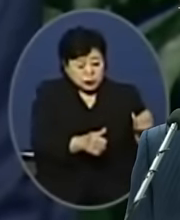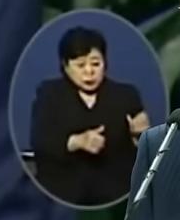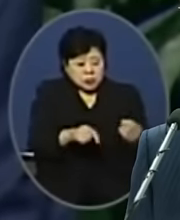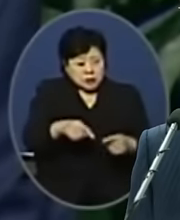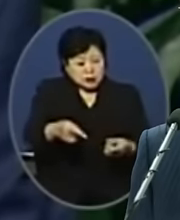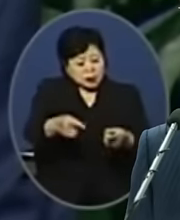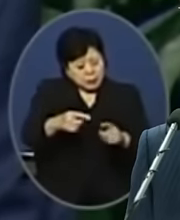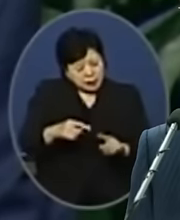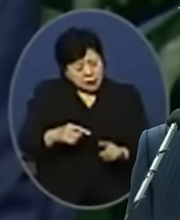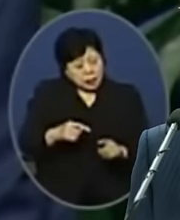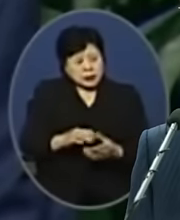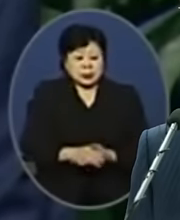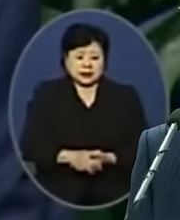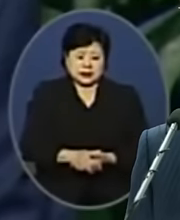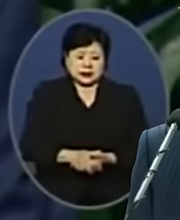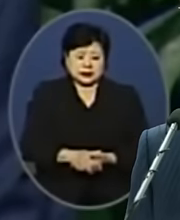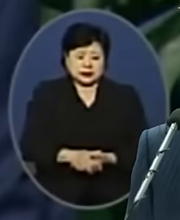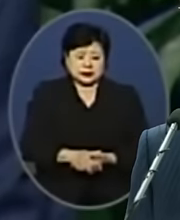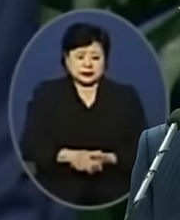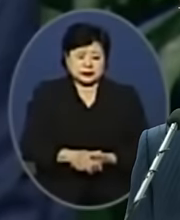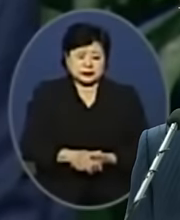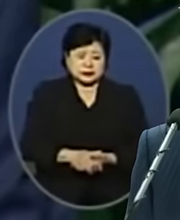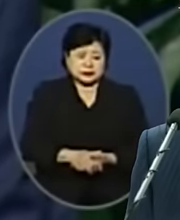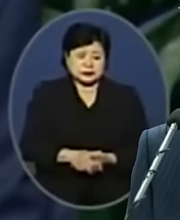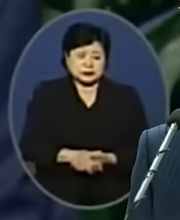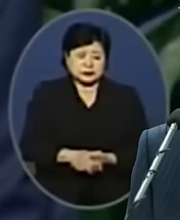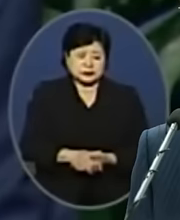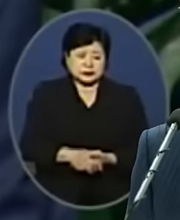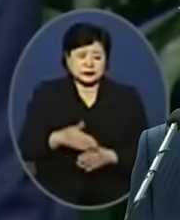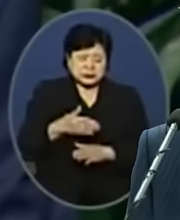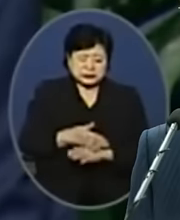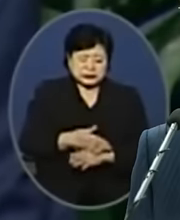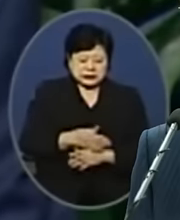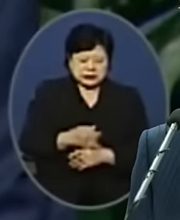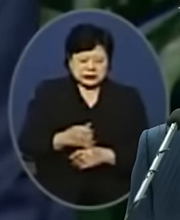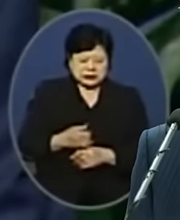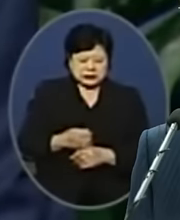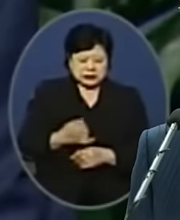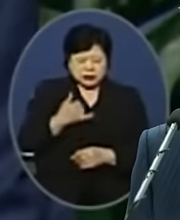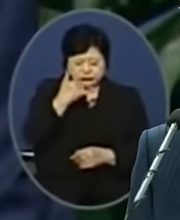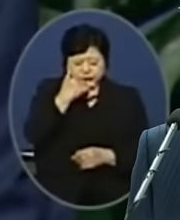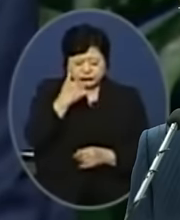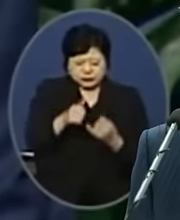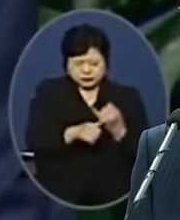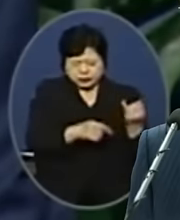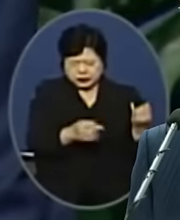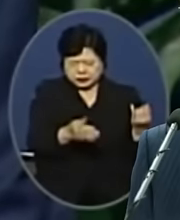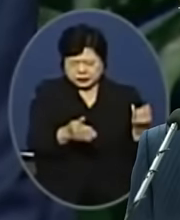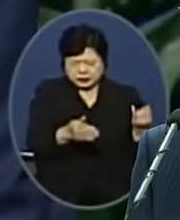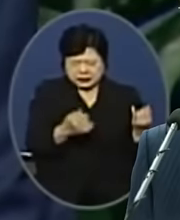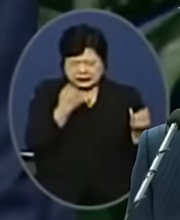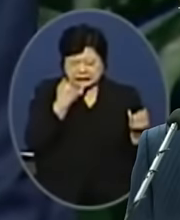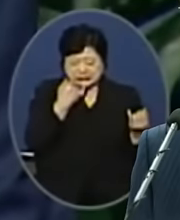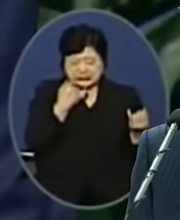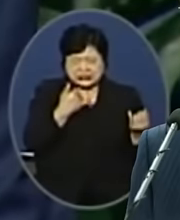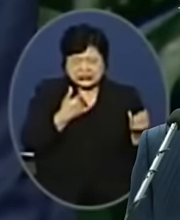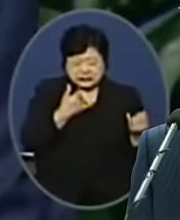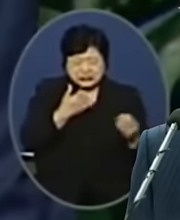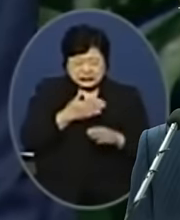들어갈까 말까 하다가, 에라, 늦잠을 자니까 안 남았겠지. 보디발의 아내는 늦잠을